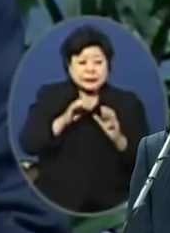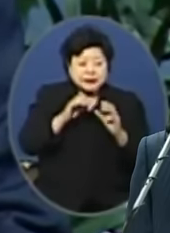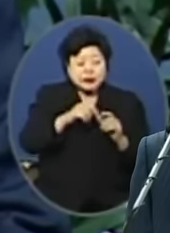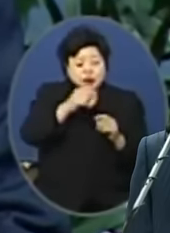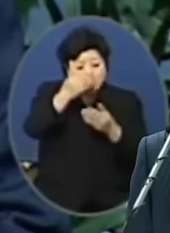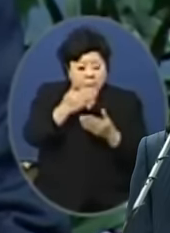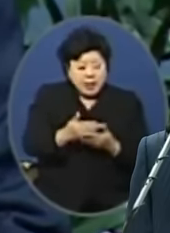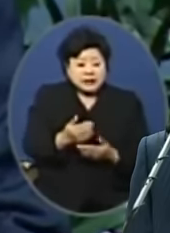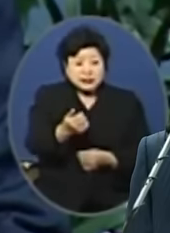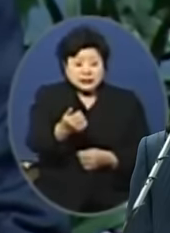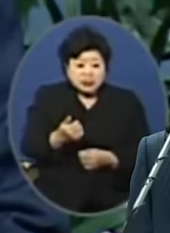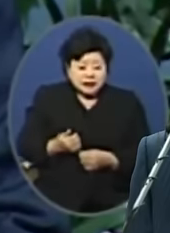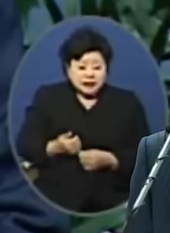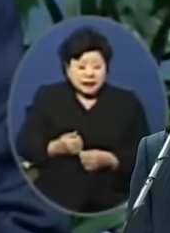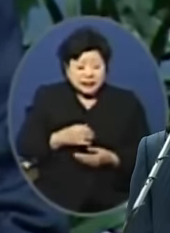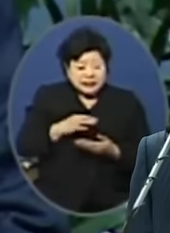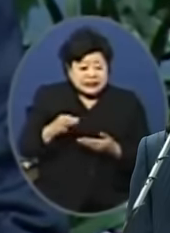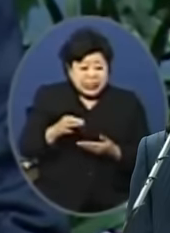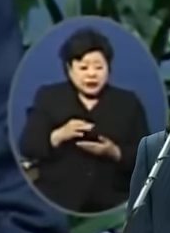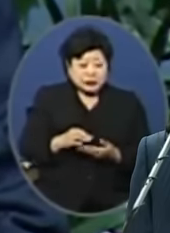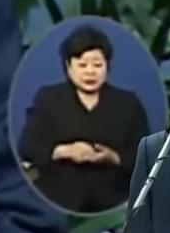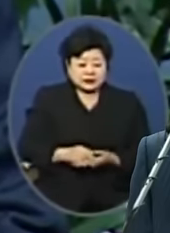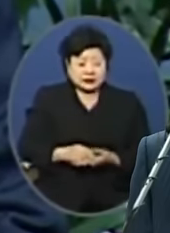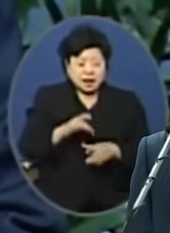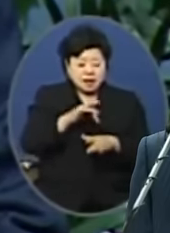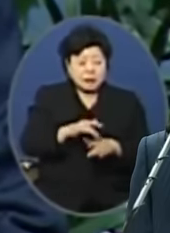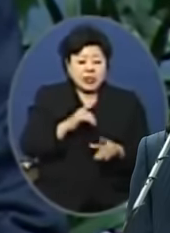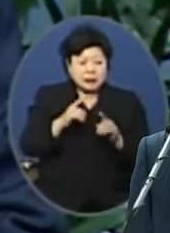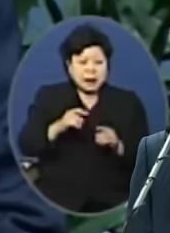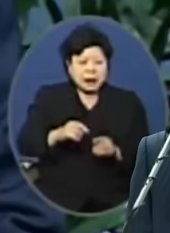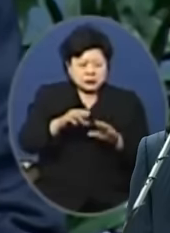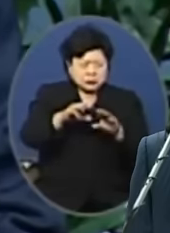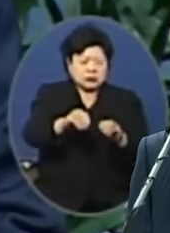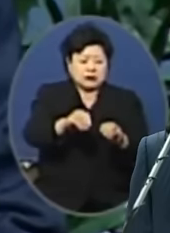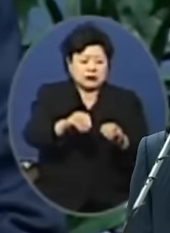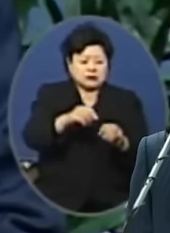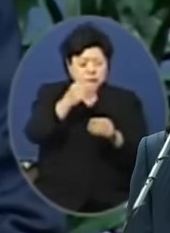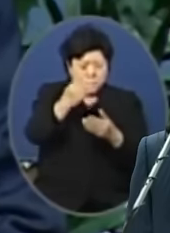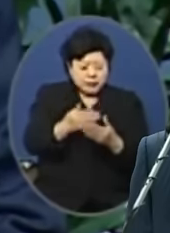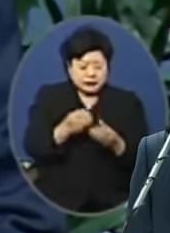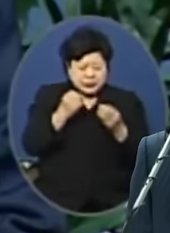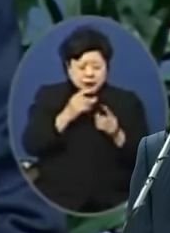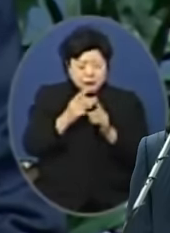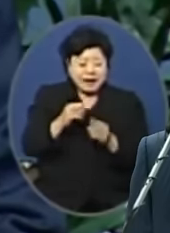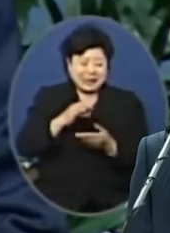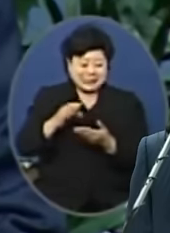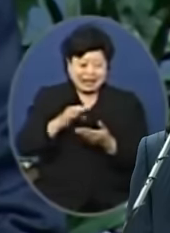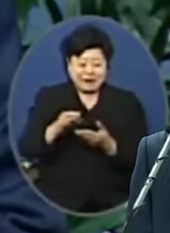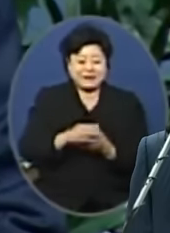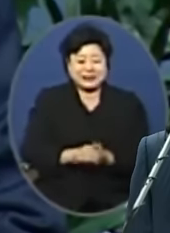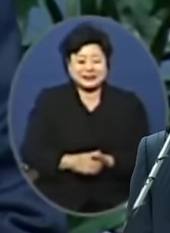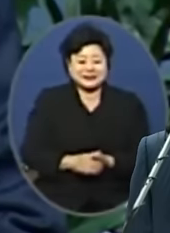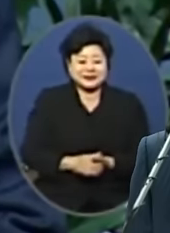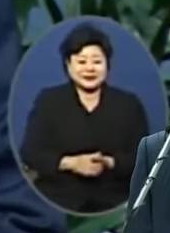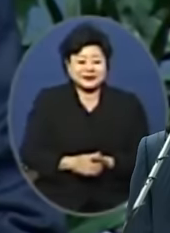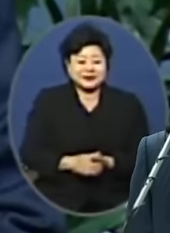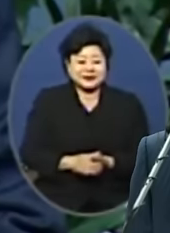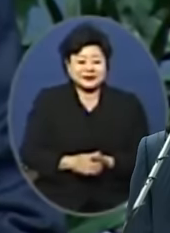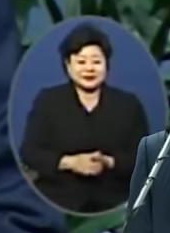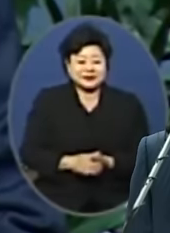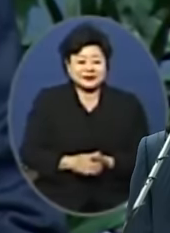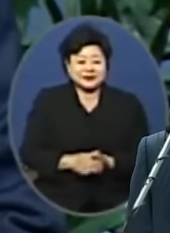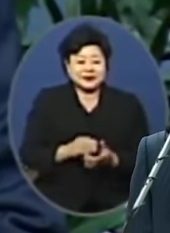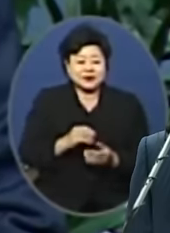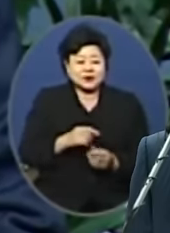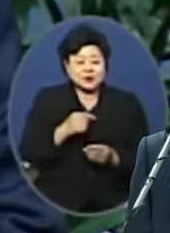구원을 받기 전에 사용하던 말을 사용하지 않습니다. 구원받은 새로운 언어를 사용하는 것입니다. 대속 구원의